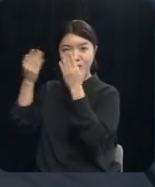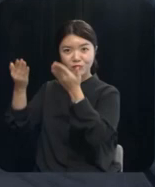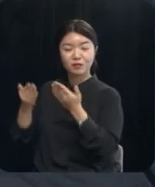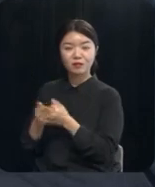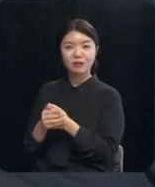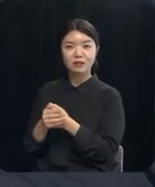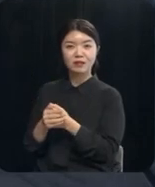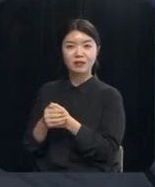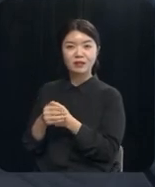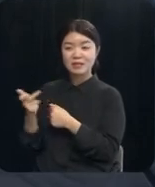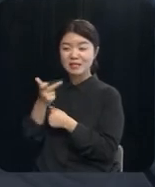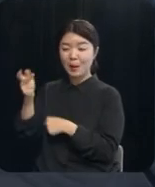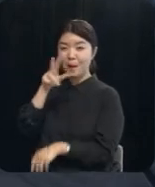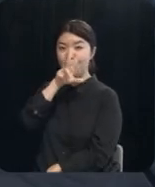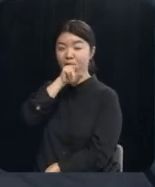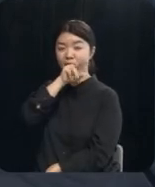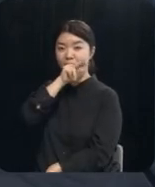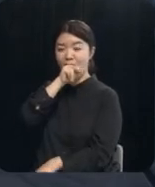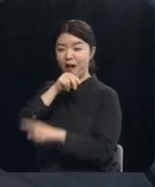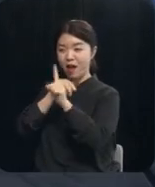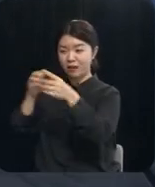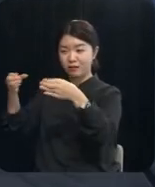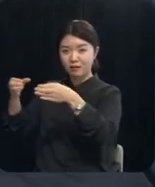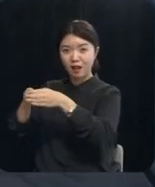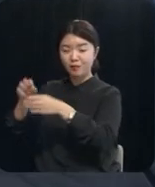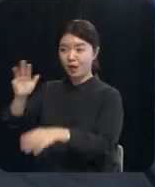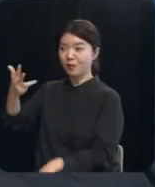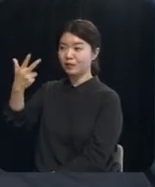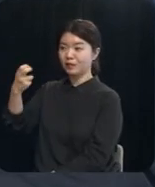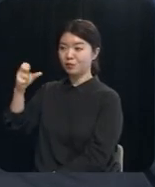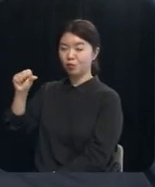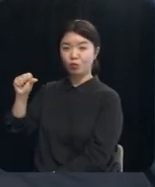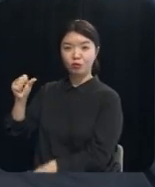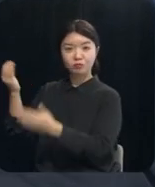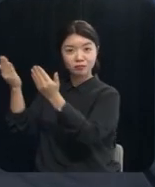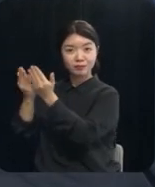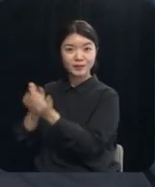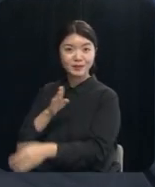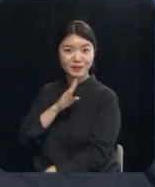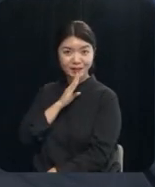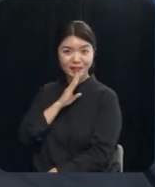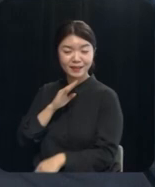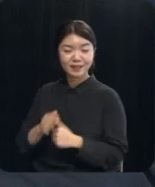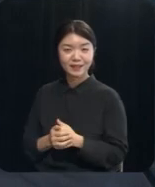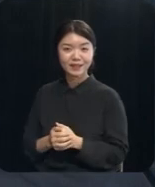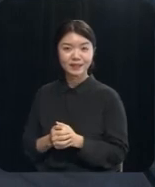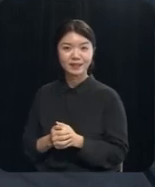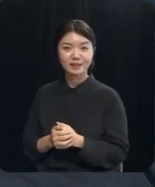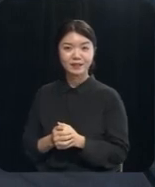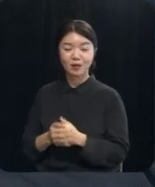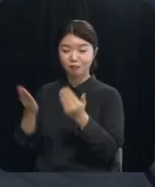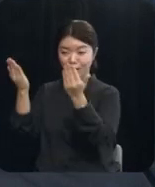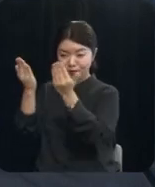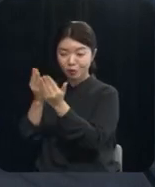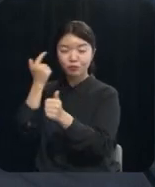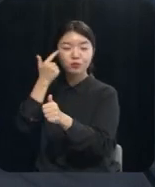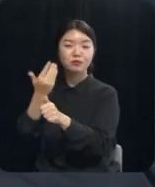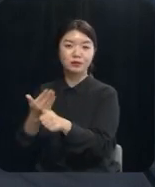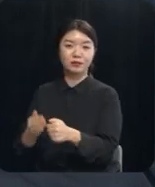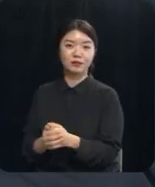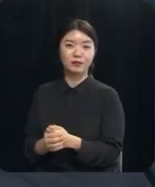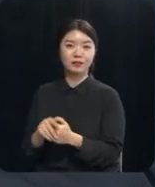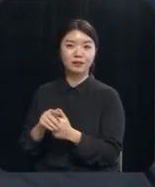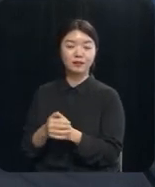대파한다니 875원 합리적이라고 보십니까? 말씀하십시오. 네. 아니 합리적이라고 여쭙지